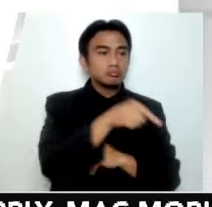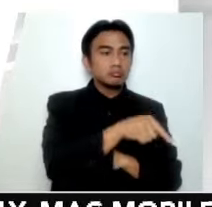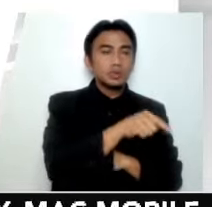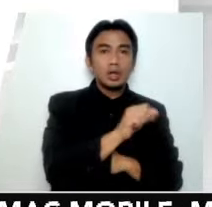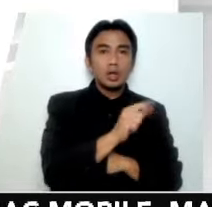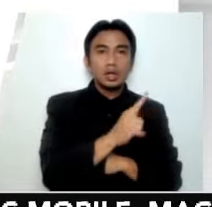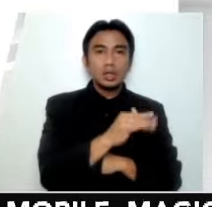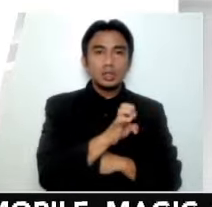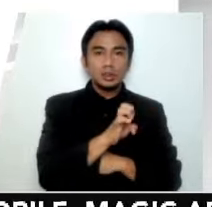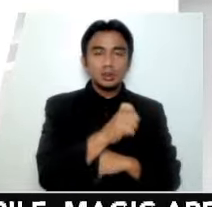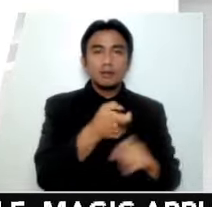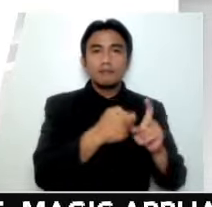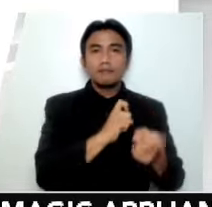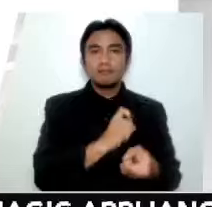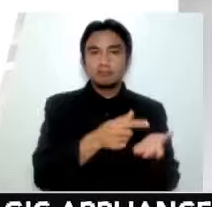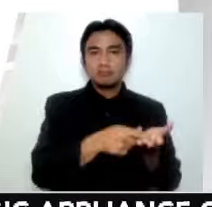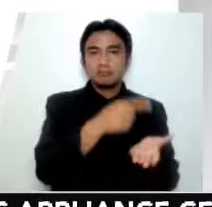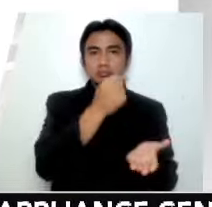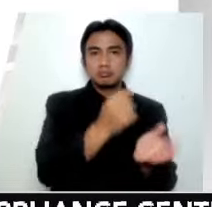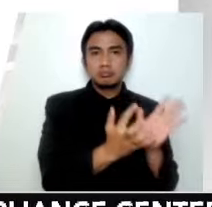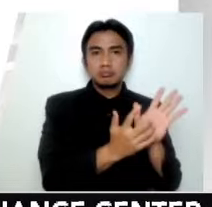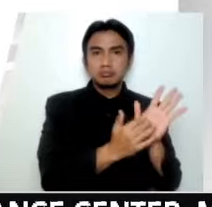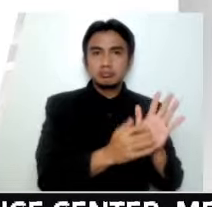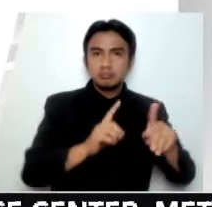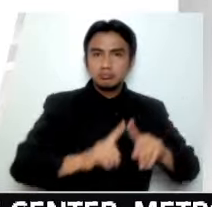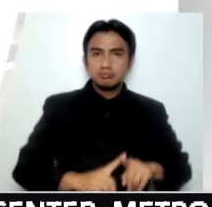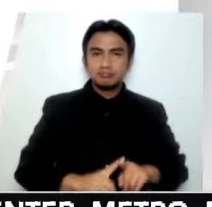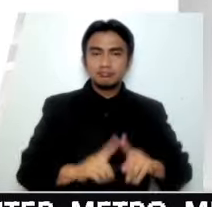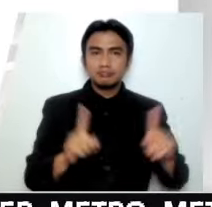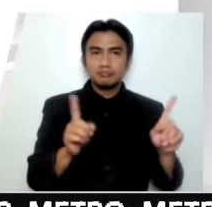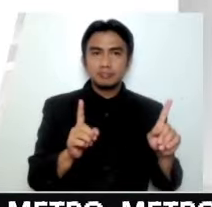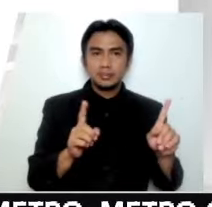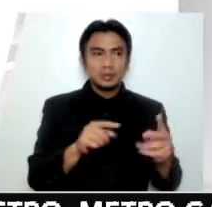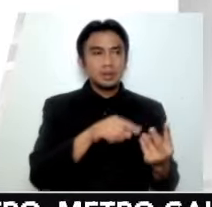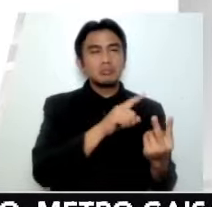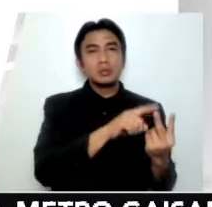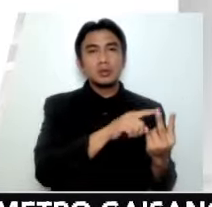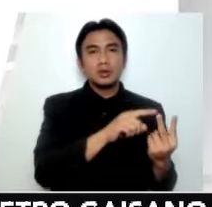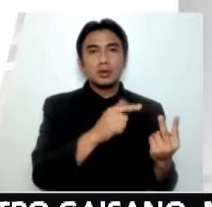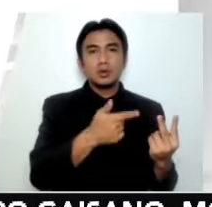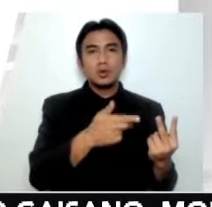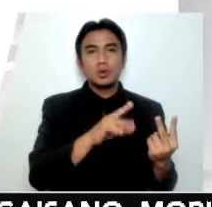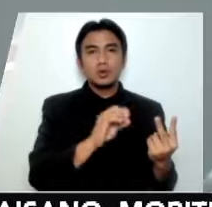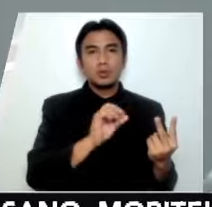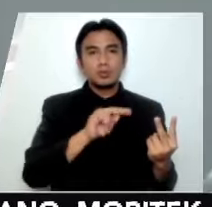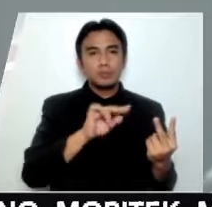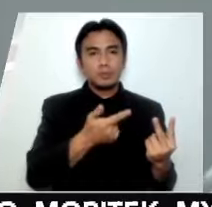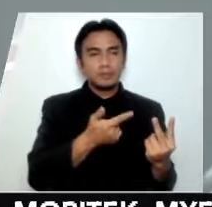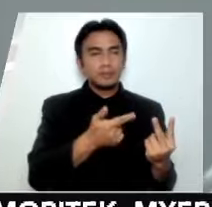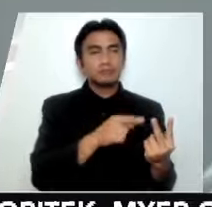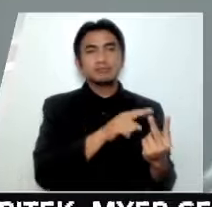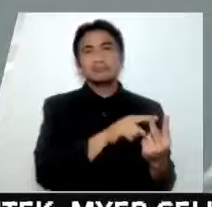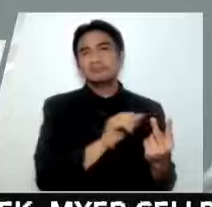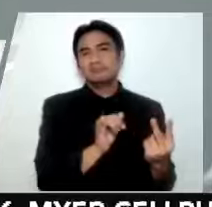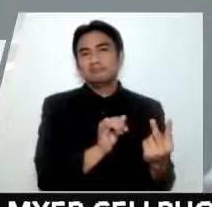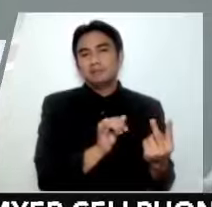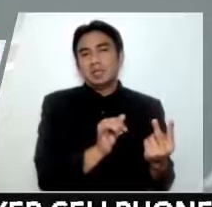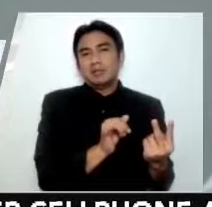ng Banban Tarlac at ni Goh Huaping, ang Chinese national na sinasabing si Mayora rin. Hindi si